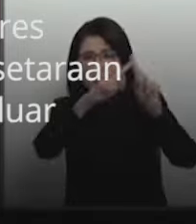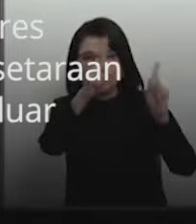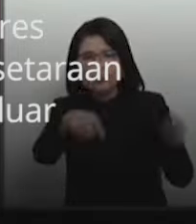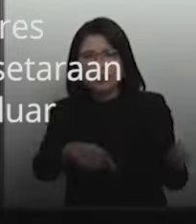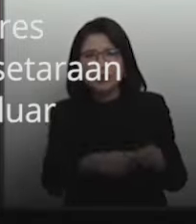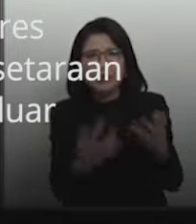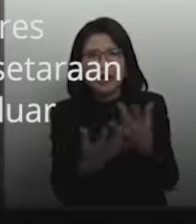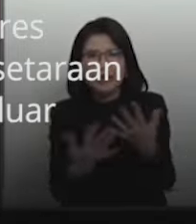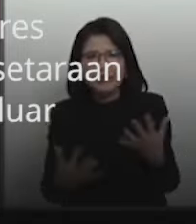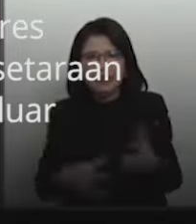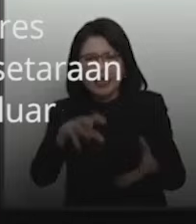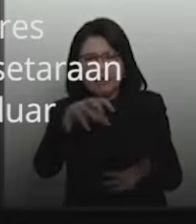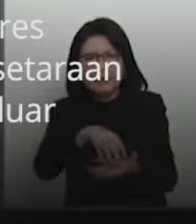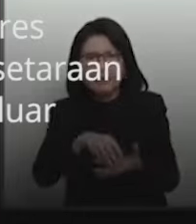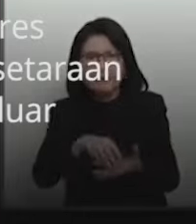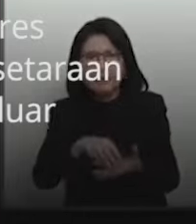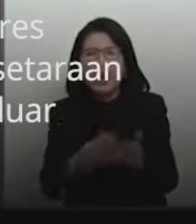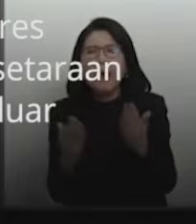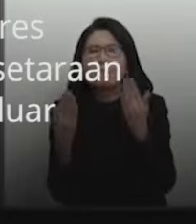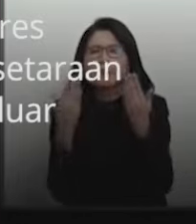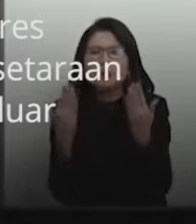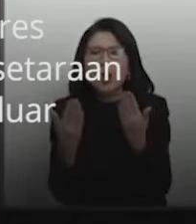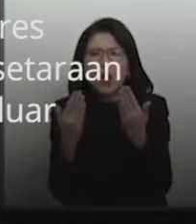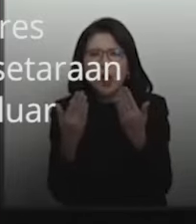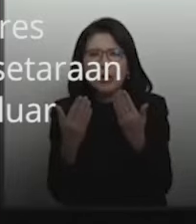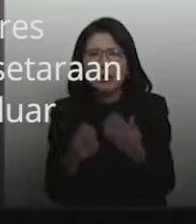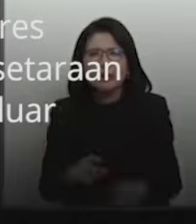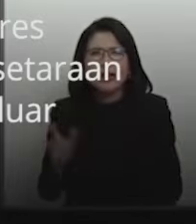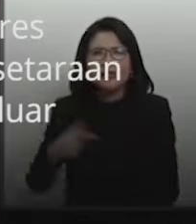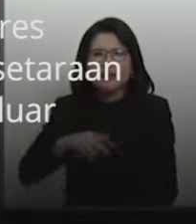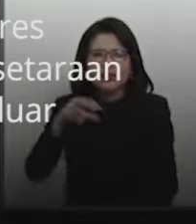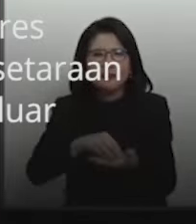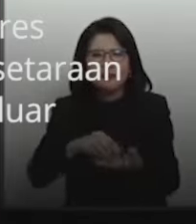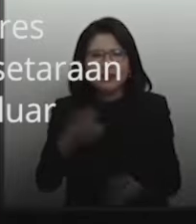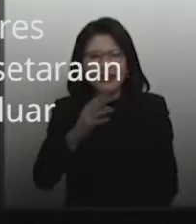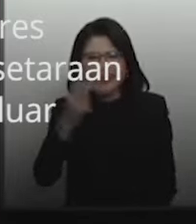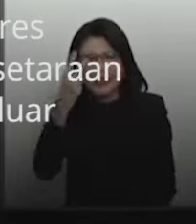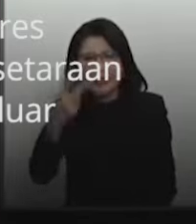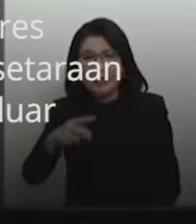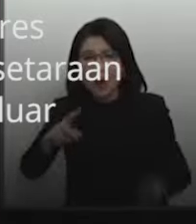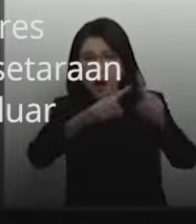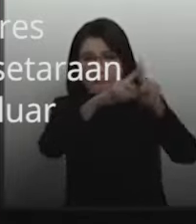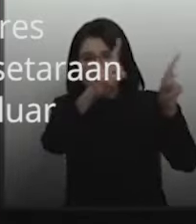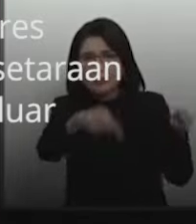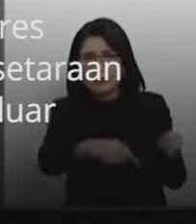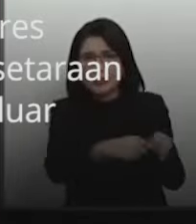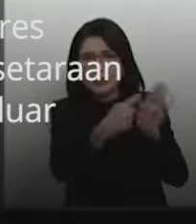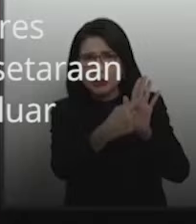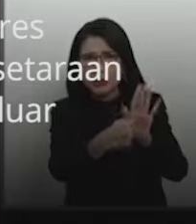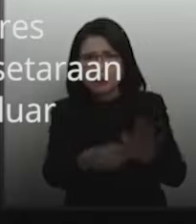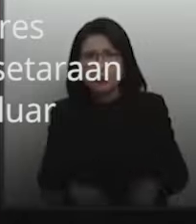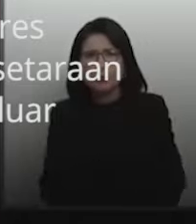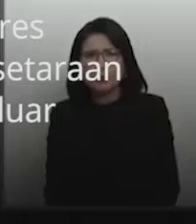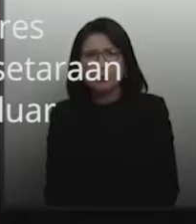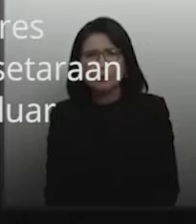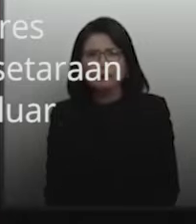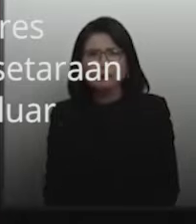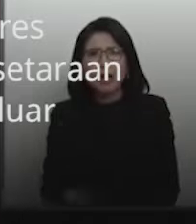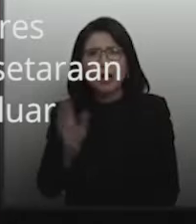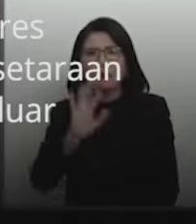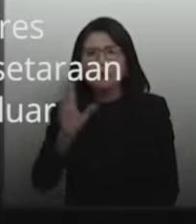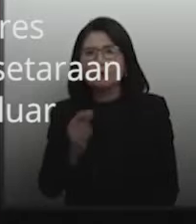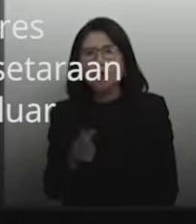Posco rakyat mendoakan dari tempat yang tidak kita lihat poster-poster itu Cemerlang karena bukan didanai dari uang dari